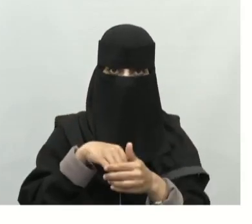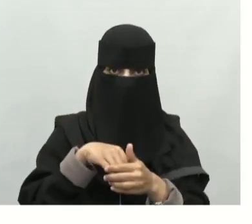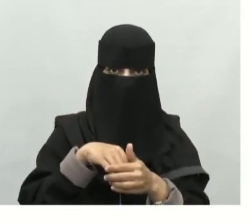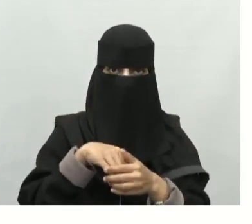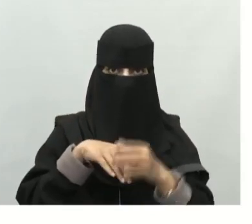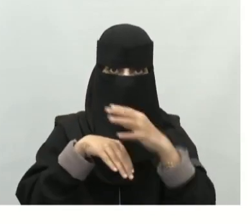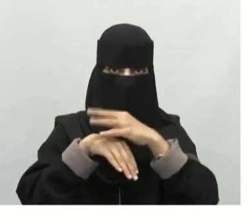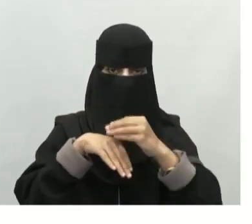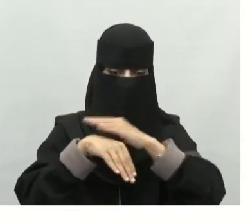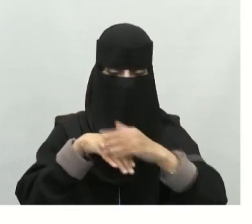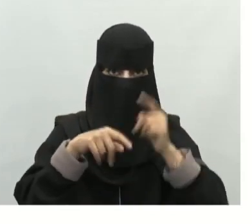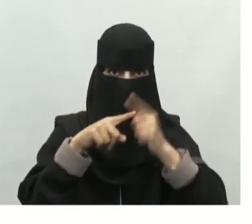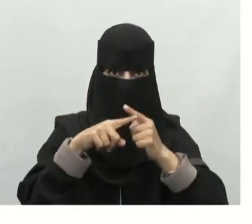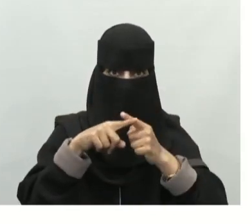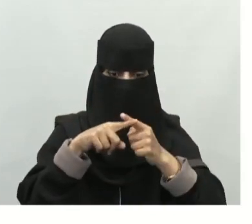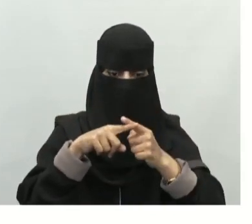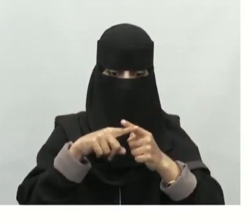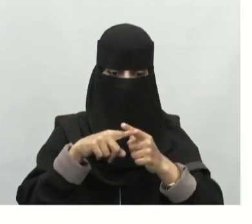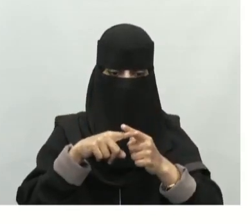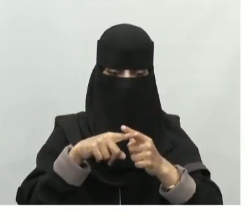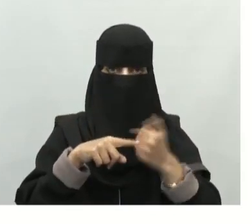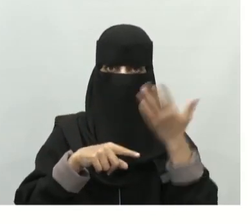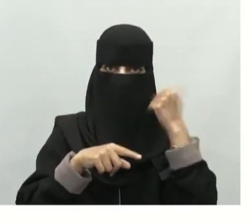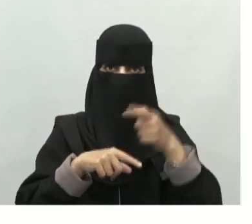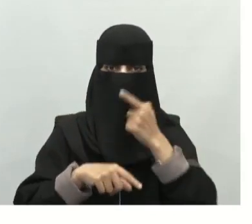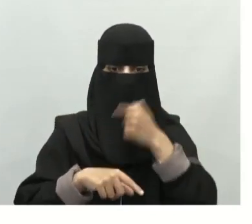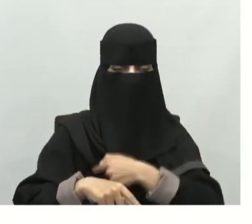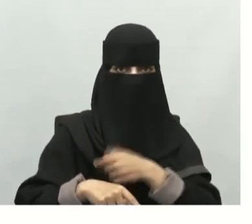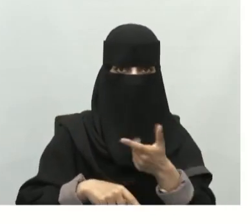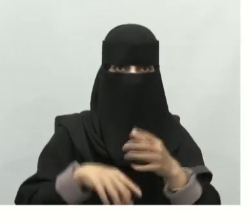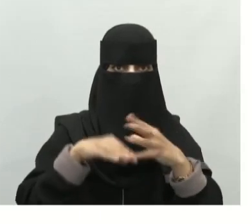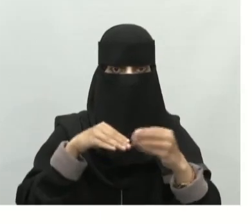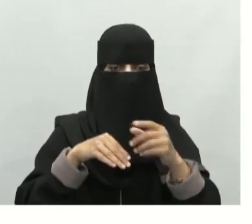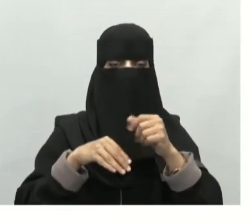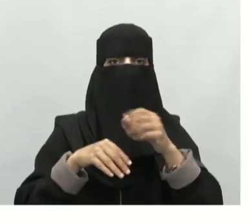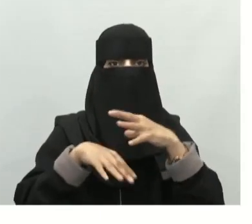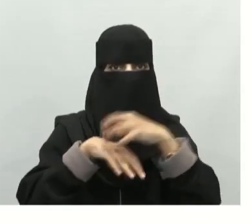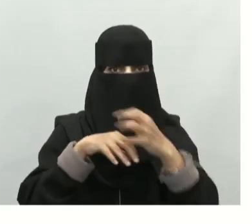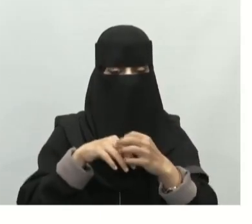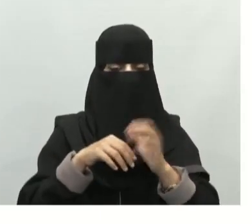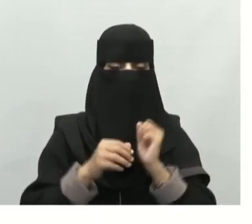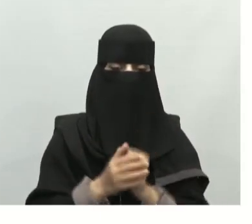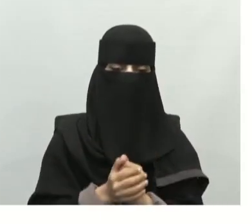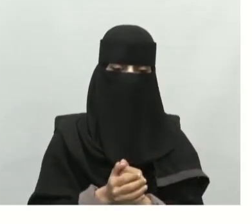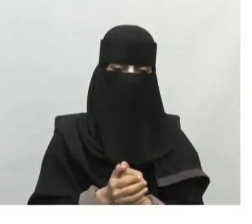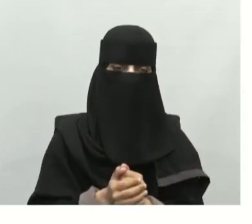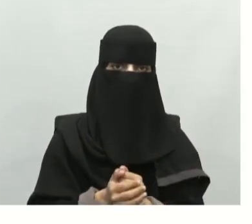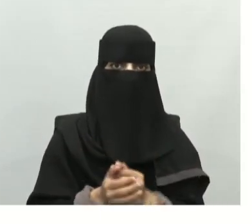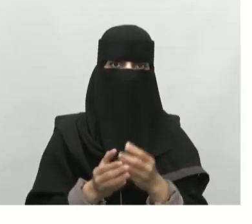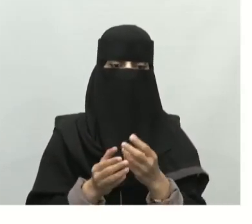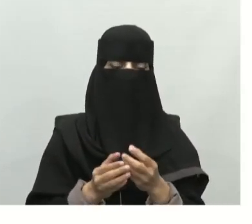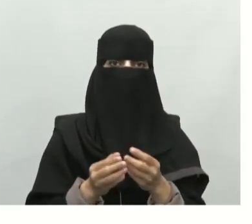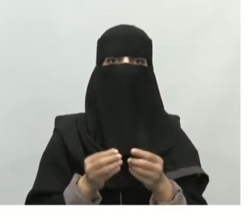الفو هل جميعها ذكرنا الثديات يغطيها الشعر والفرو والصوف والوبر والبيض